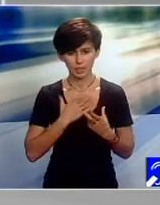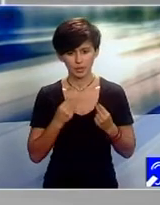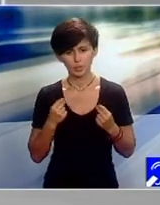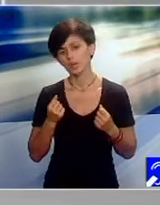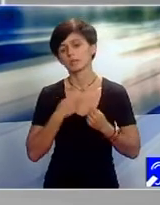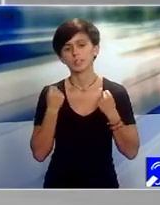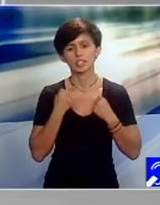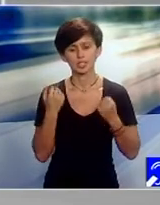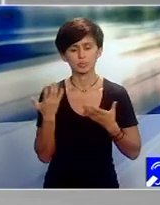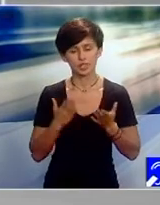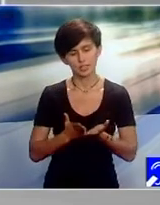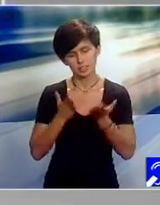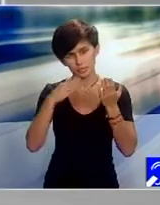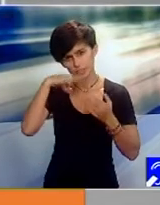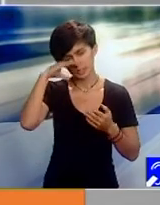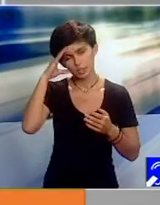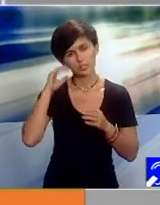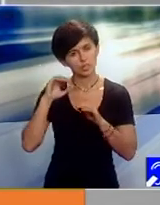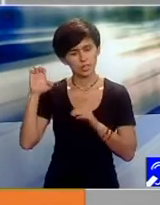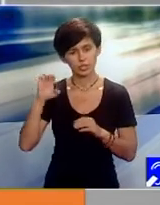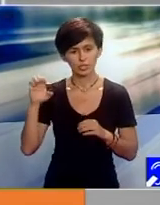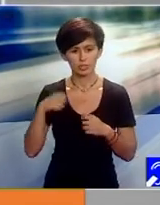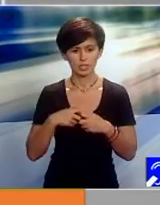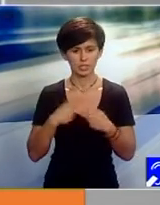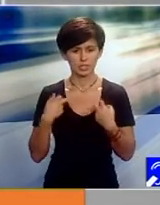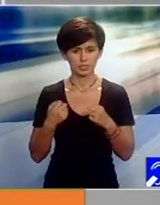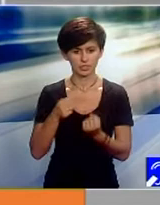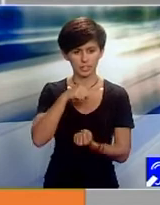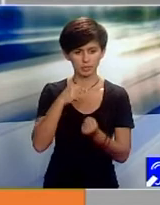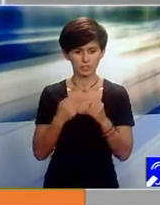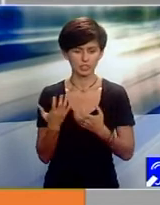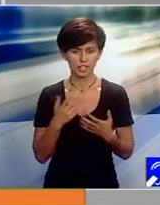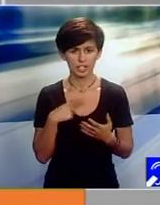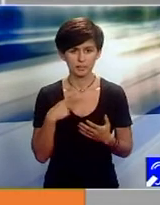marcăm Ziua Europeană Fără Mașini, care e punctul culminant al Săptămânii Mobilității.